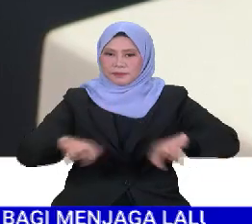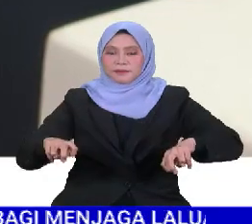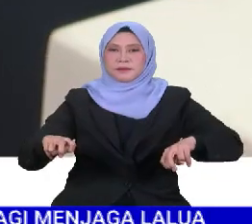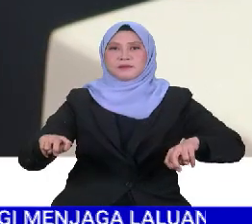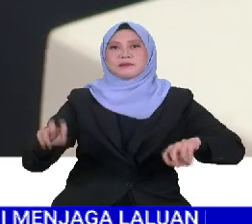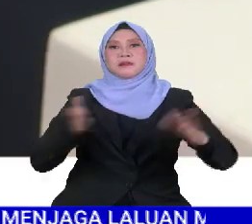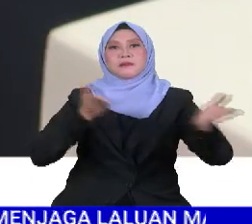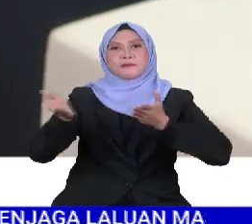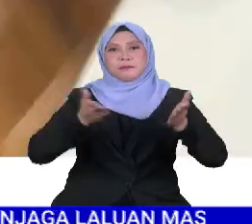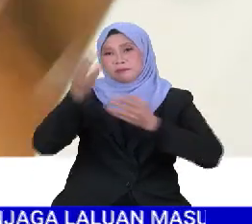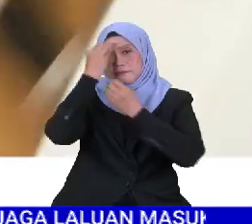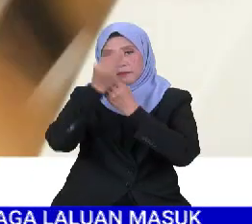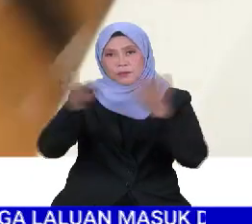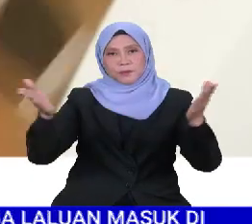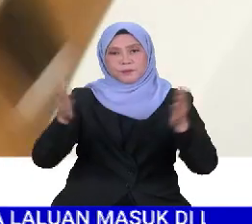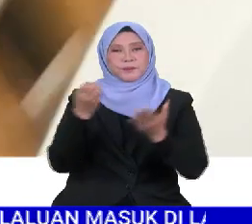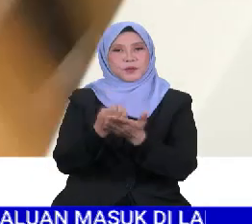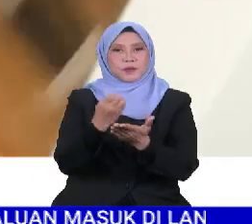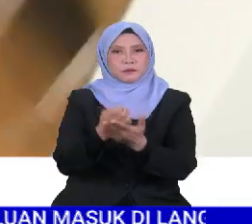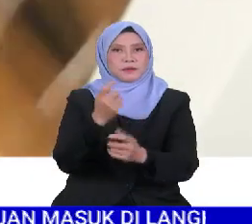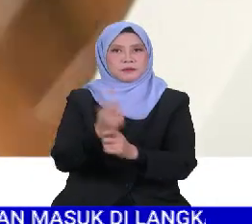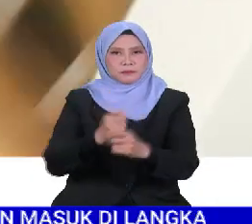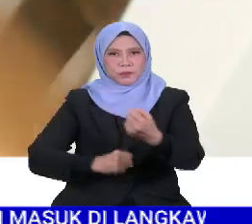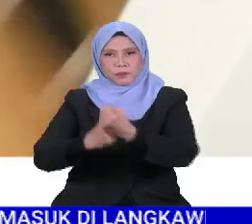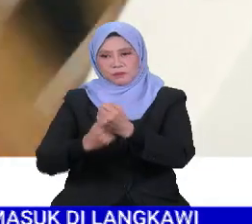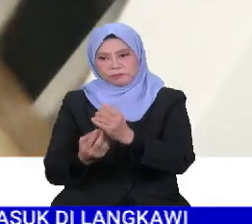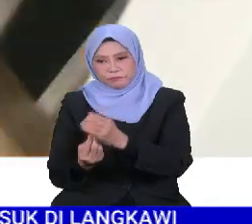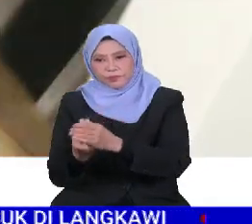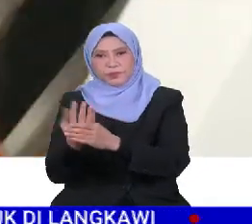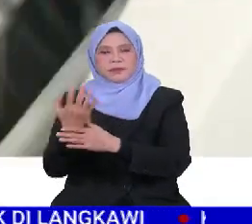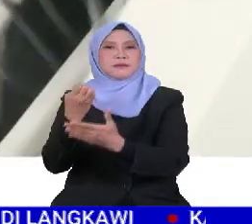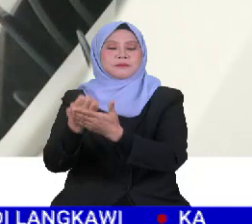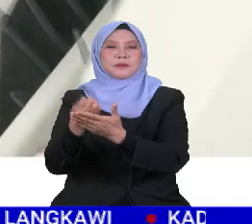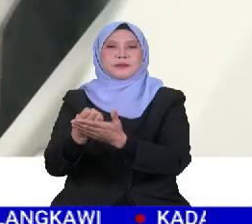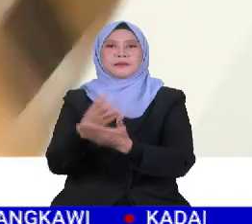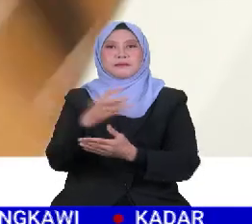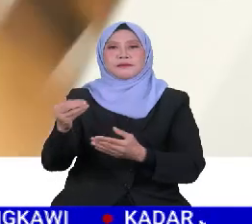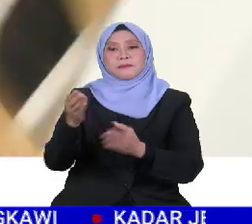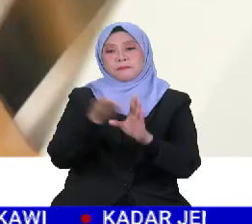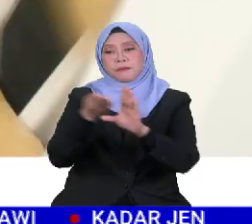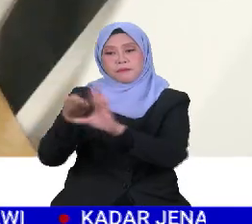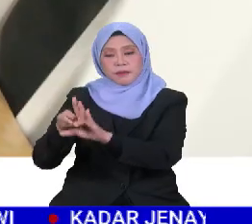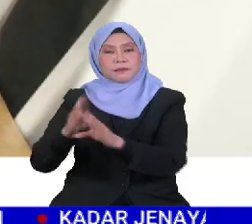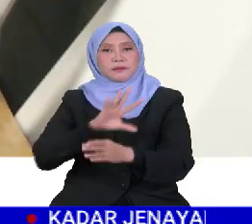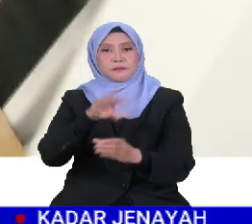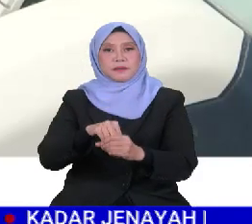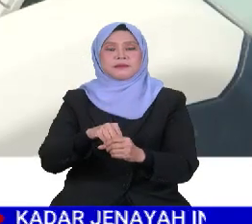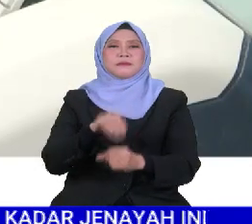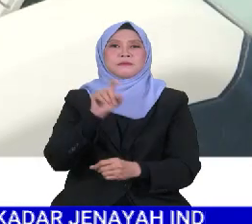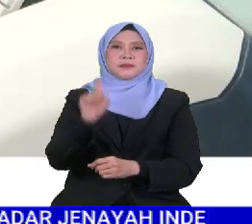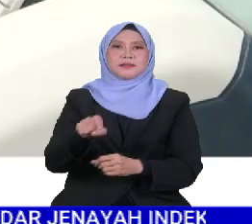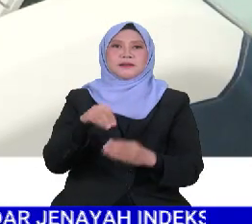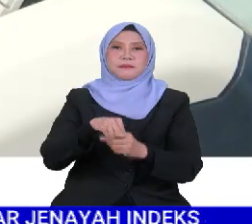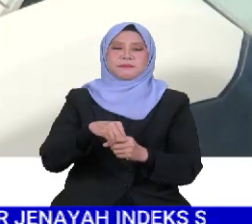inves memaklumkan prospek ekonomi kekal menyokong pertumbuhan dan kelayakan kredit bank-bank terlibat meski dalam